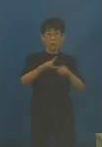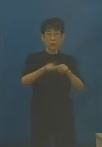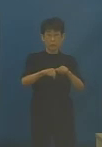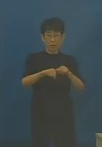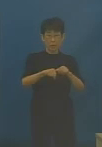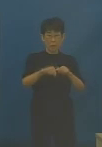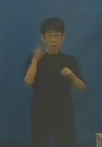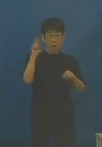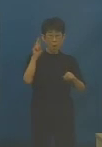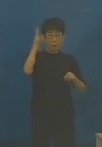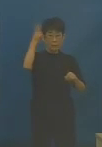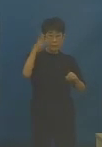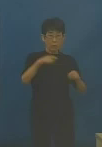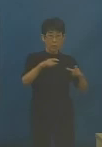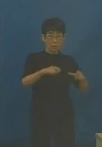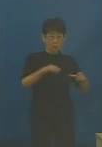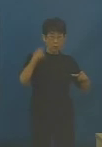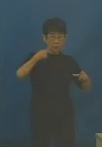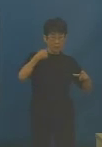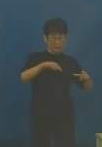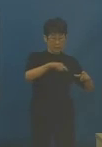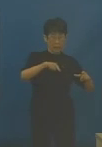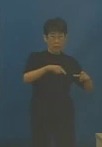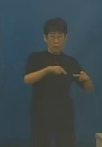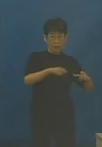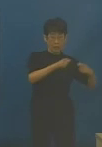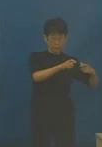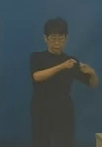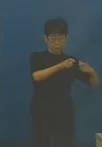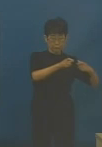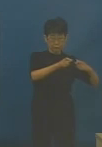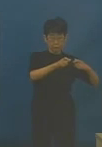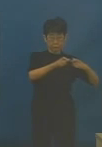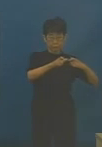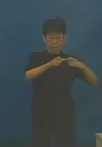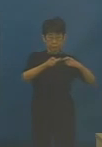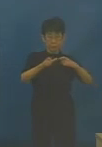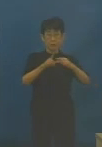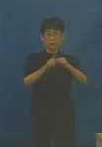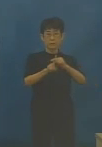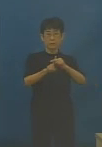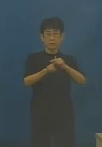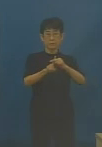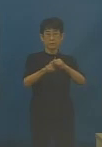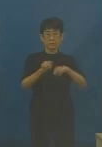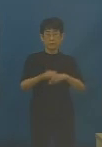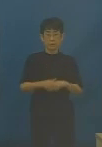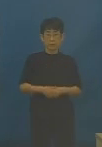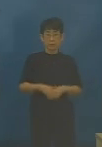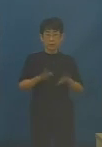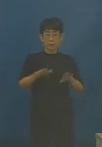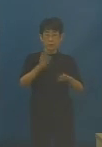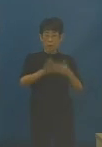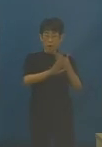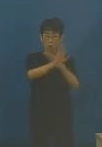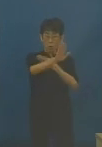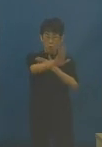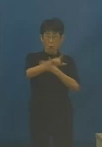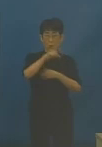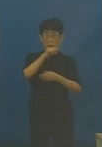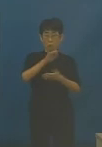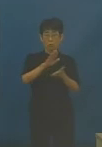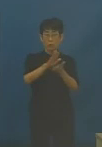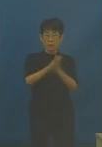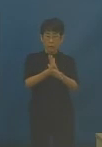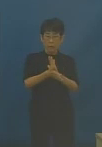に進んでおります。それによりまして今後本県への影響もない